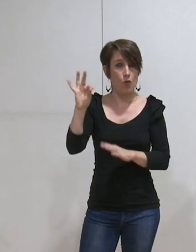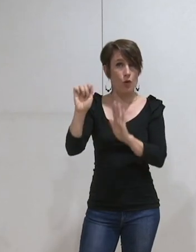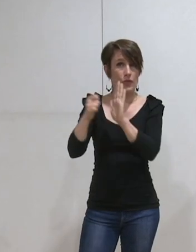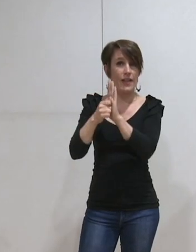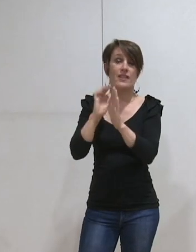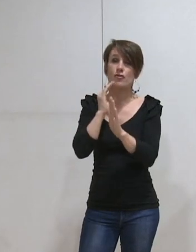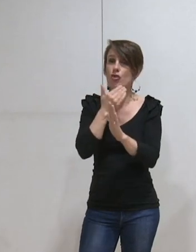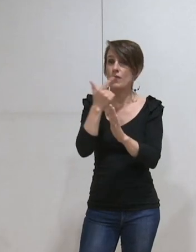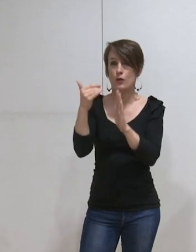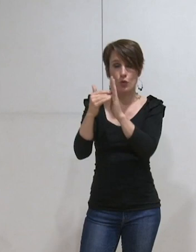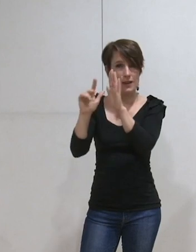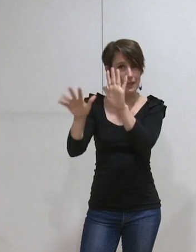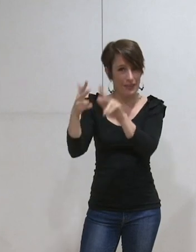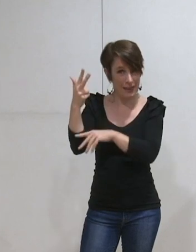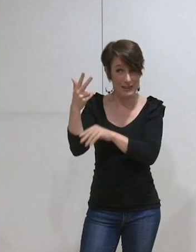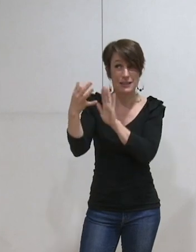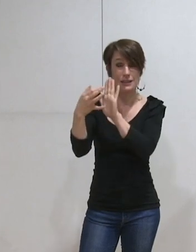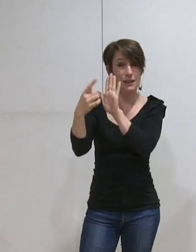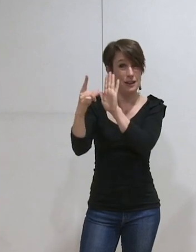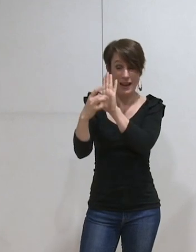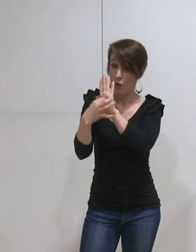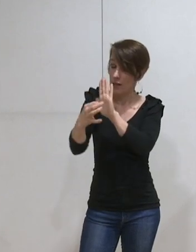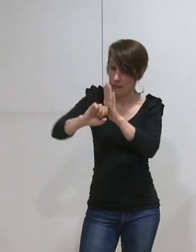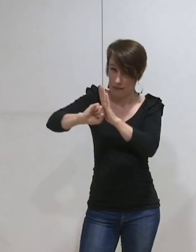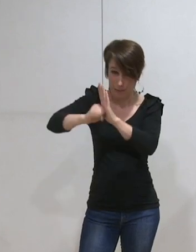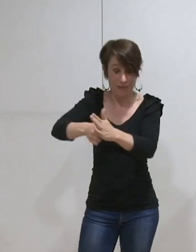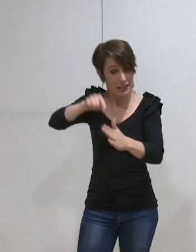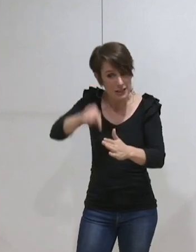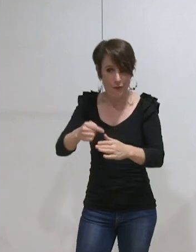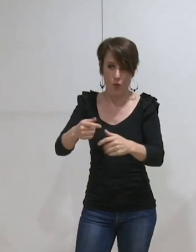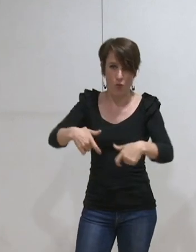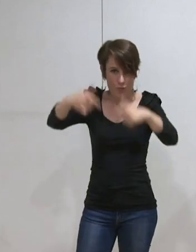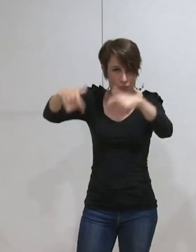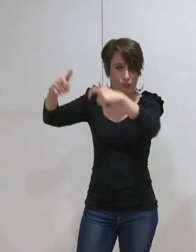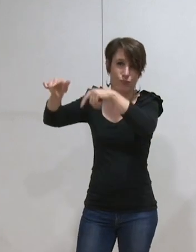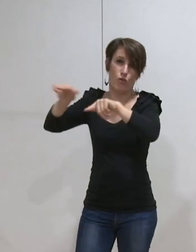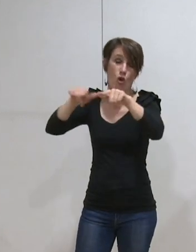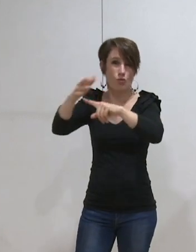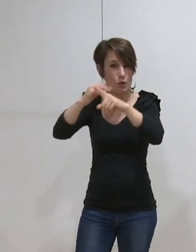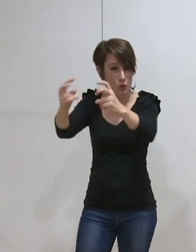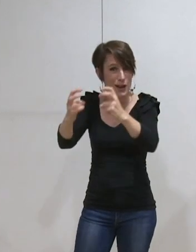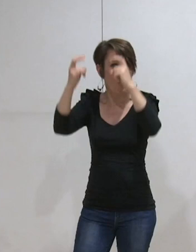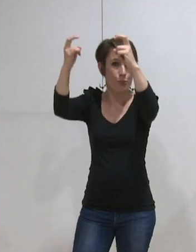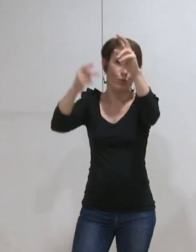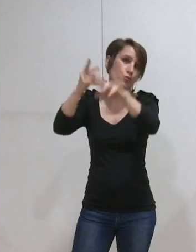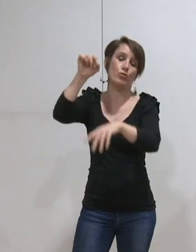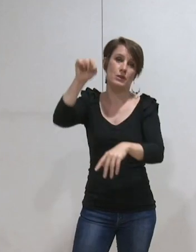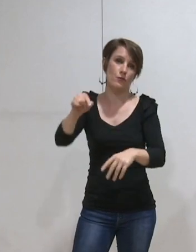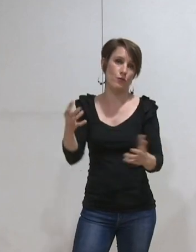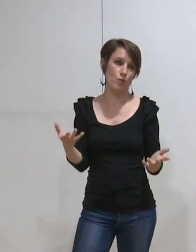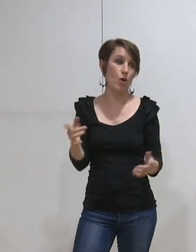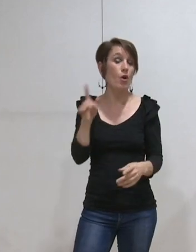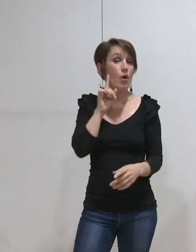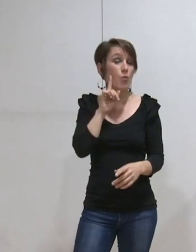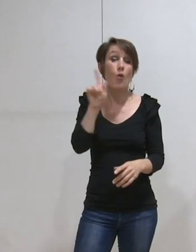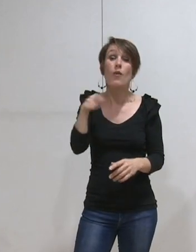2013 renforce ses obligations de production de logement social pour les communes don dont Grenoble puisque il faudra